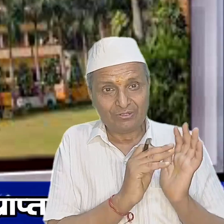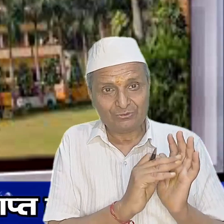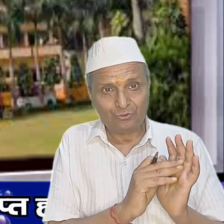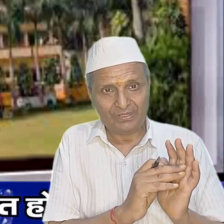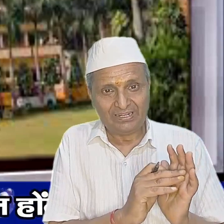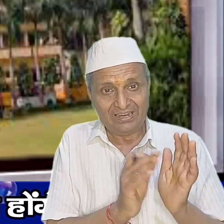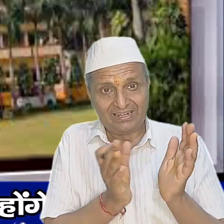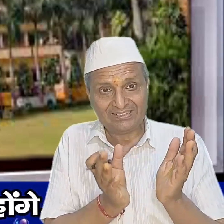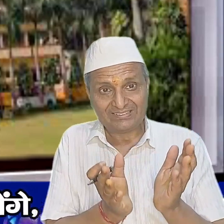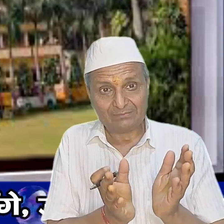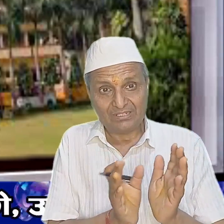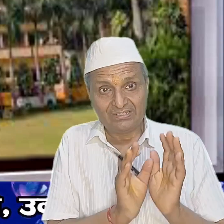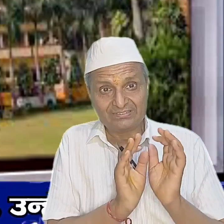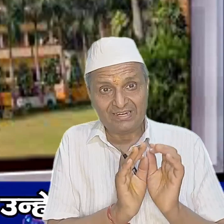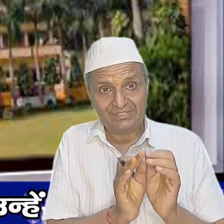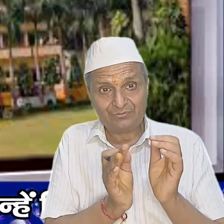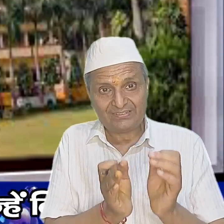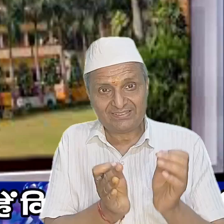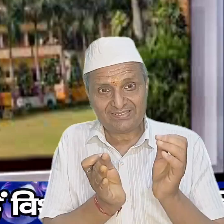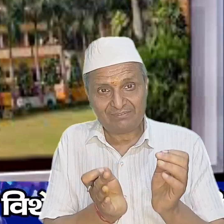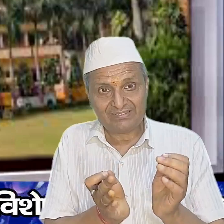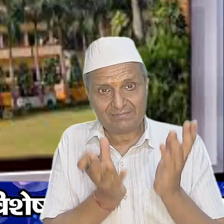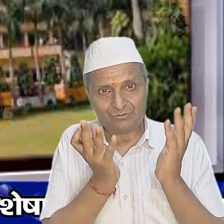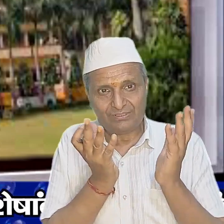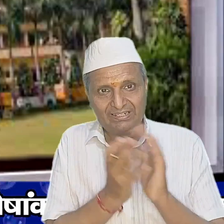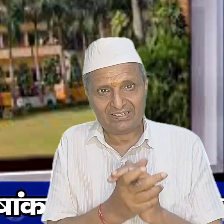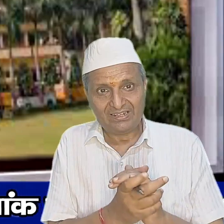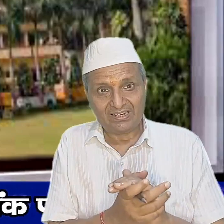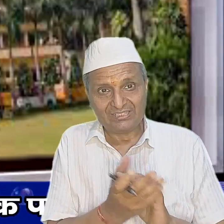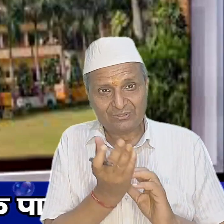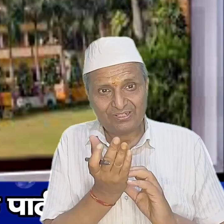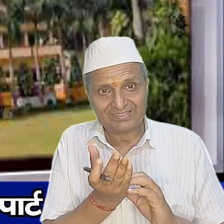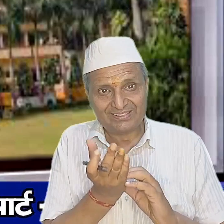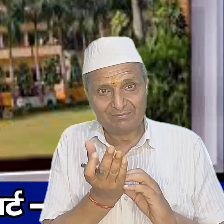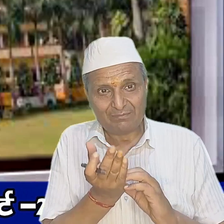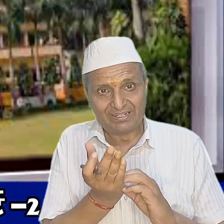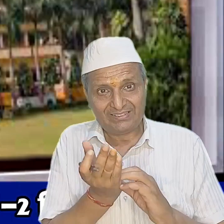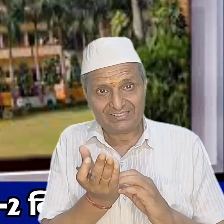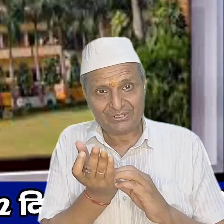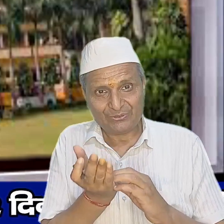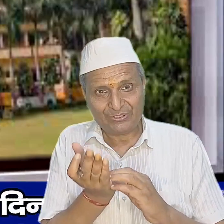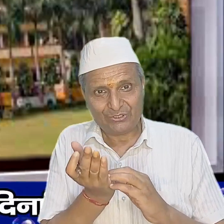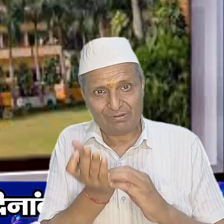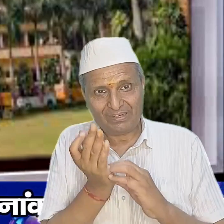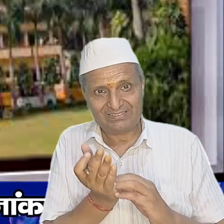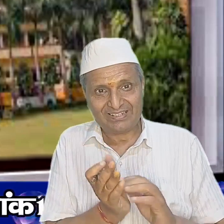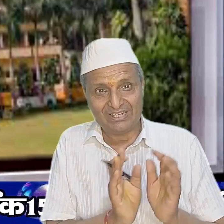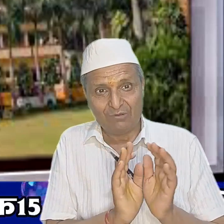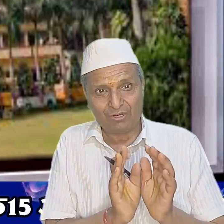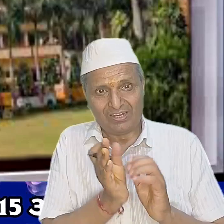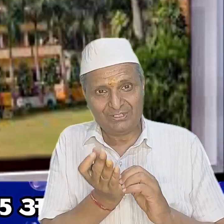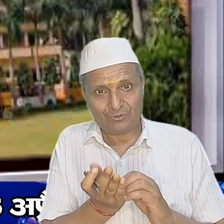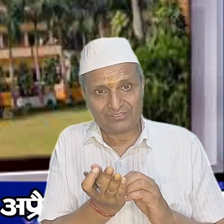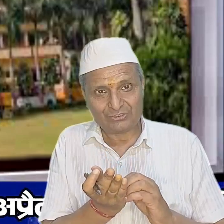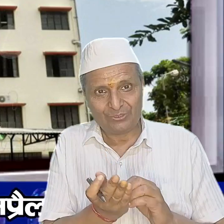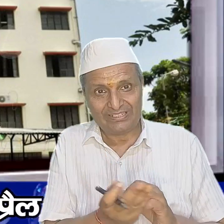का चर्च है, कांच के अंदर पैक है उसकी डेड बॉडी। हर साल एक बार वरघोड़े के लिए, रथ यात्रा के लिए यानी प्रोसेशन के लिए